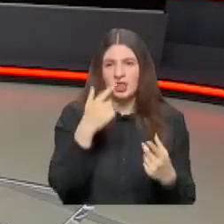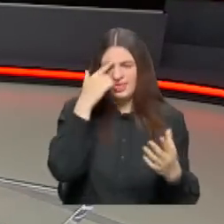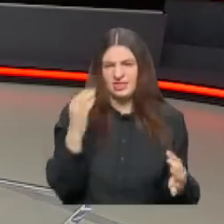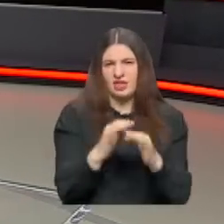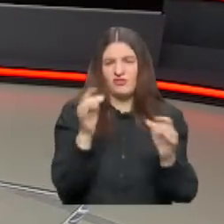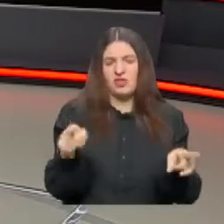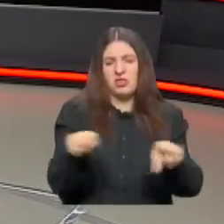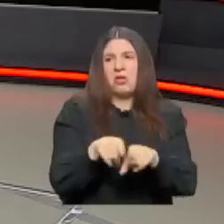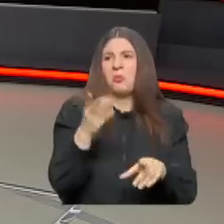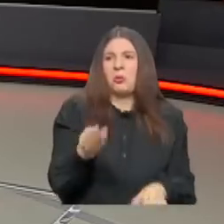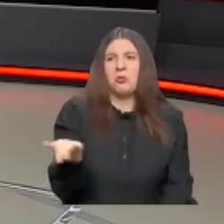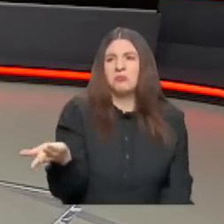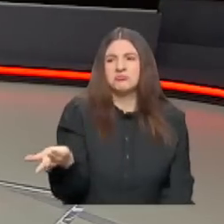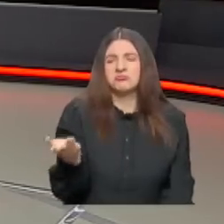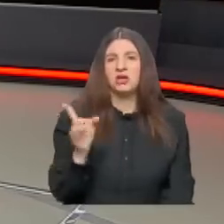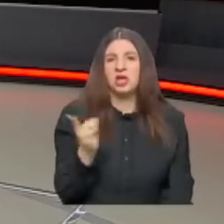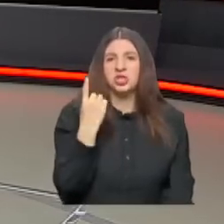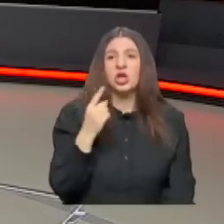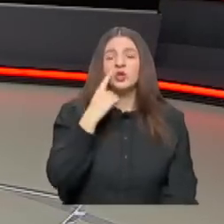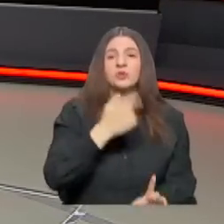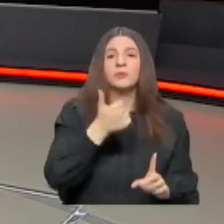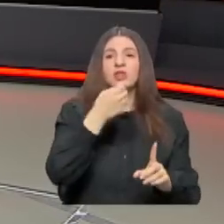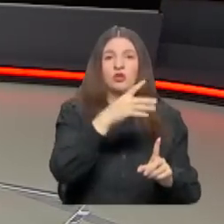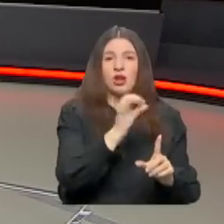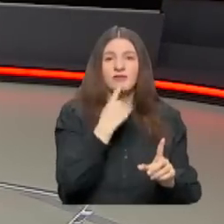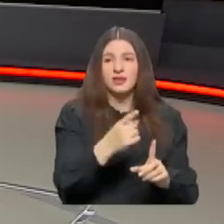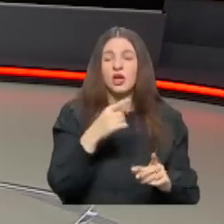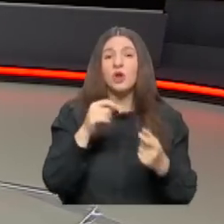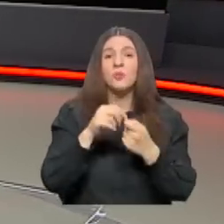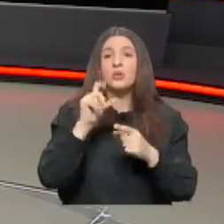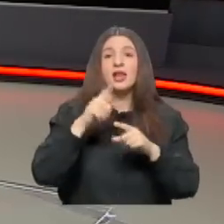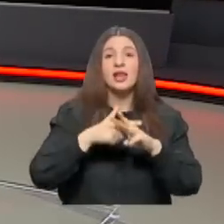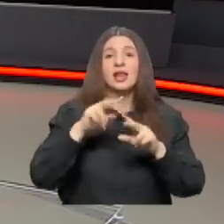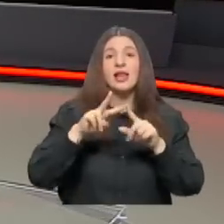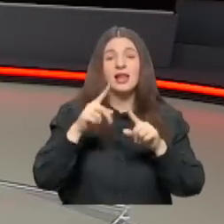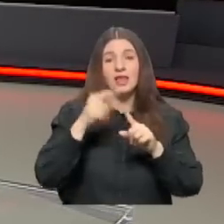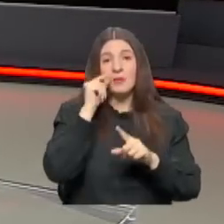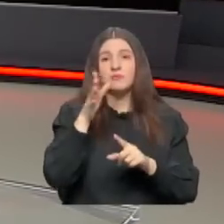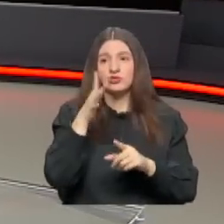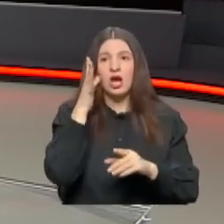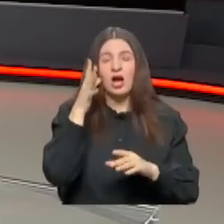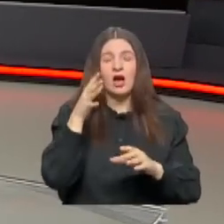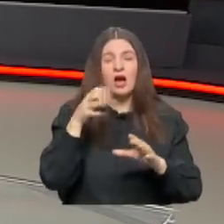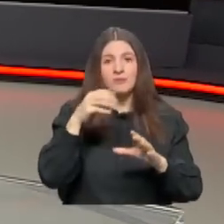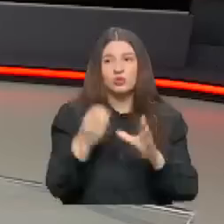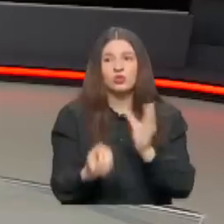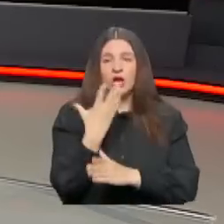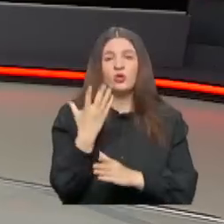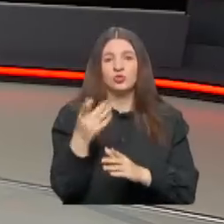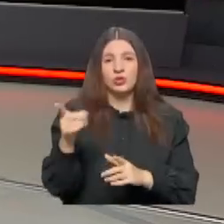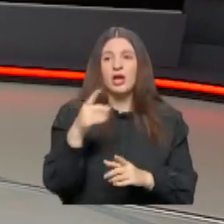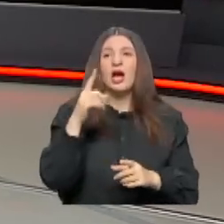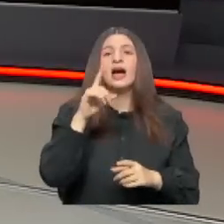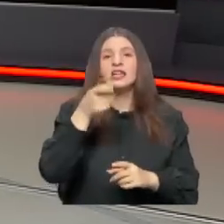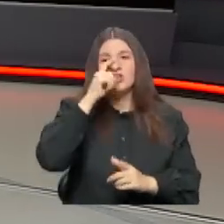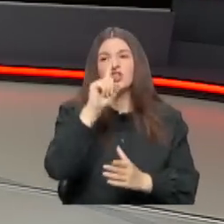geliyorlar bir şekilde. Cumhurbaşkanı Erdoğan öyle dedi. Bülent Arınç da AK Parti'nin kurucularından, kral çıplak demenin zamanı